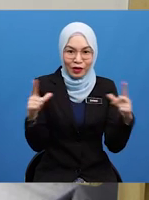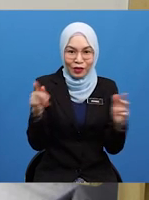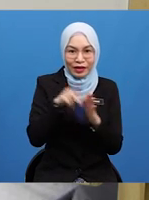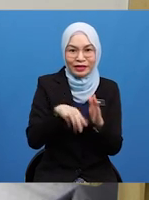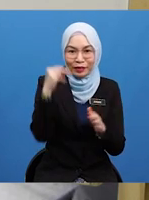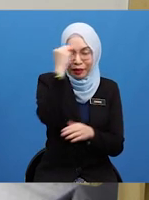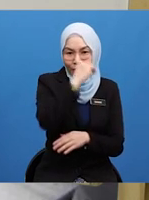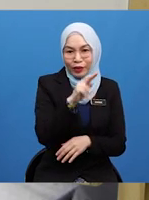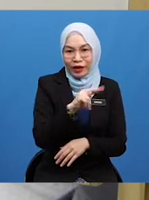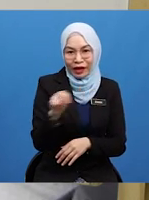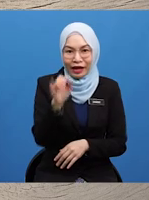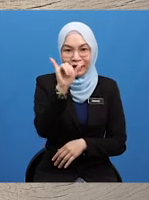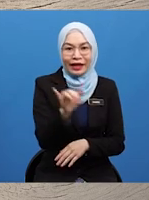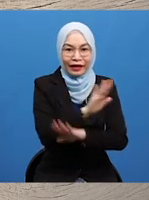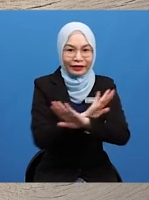yang tidak sekata?